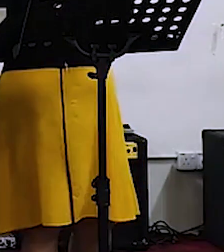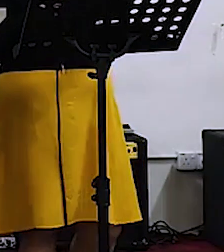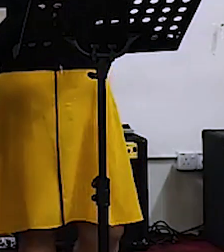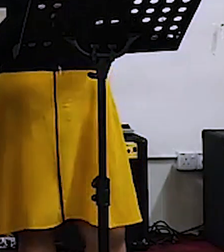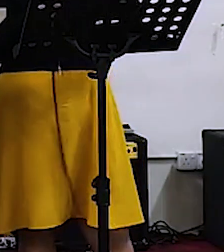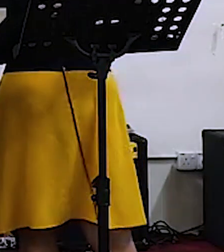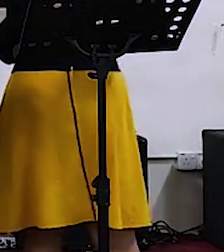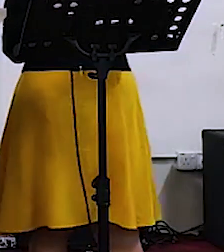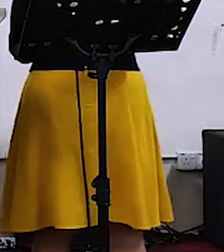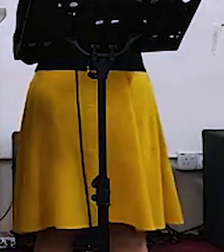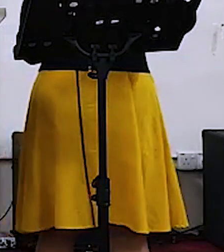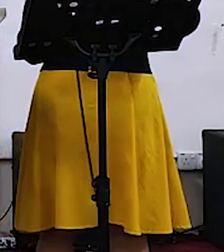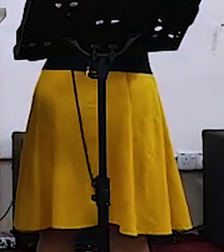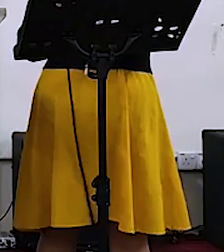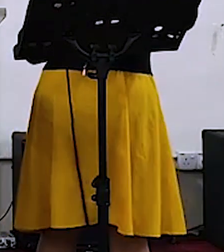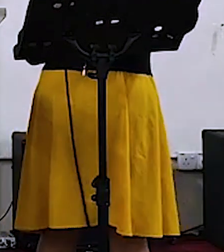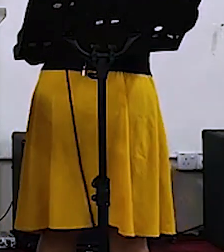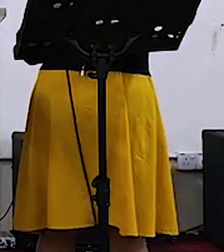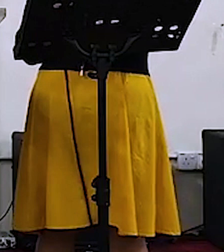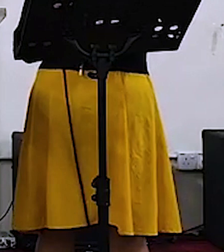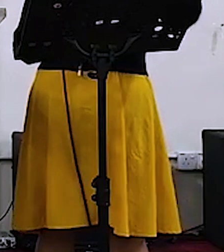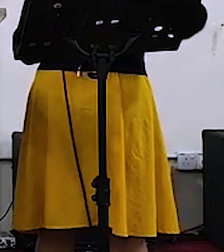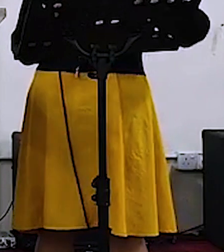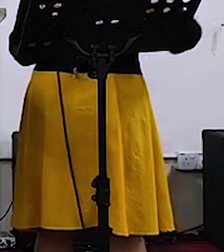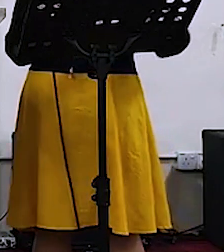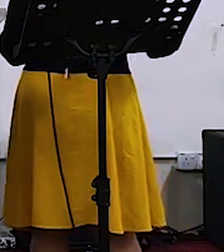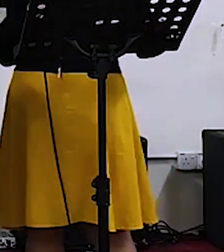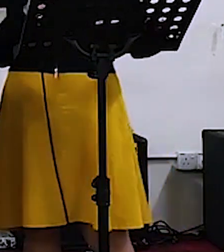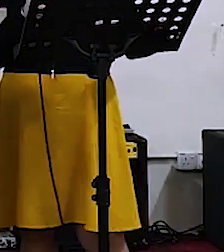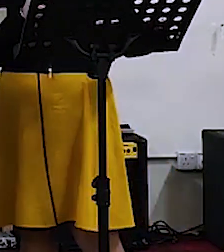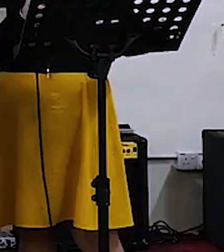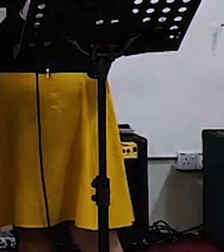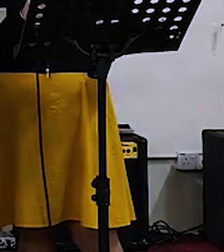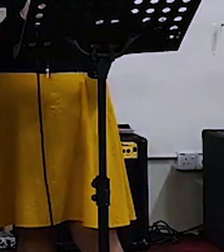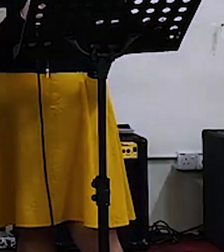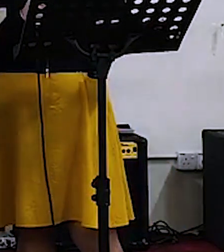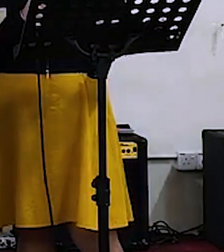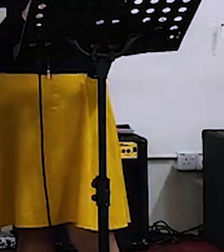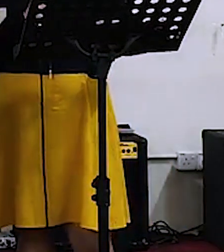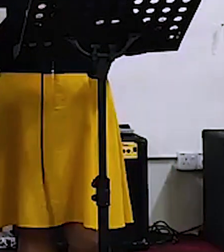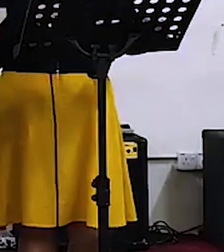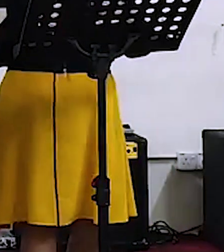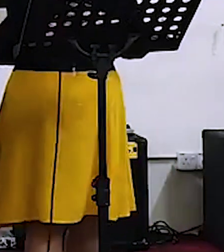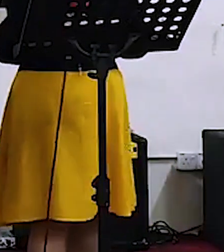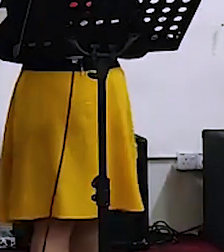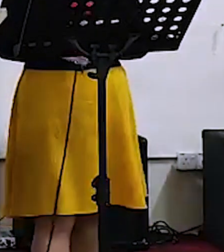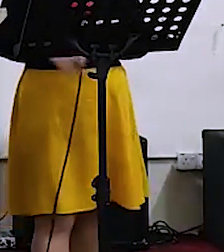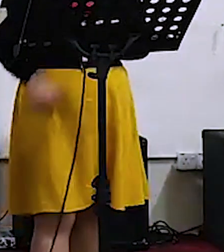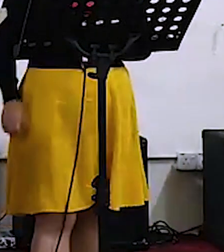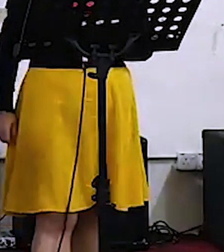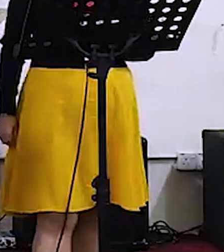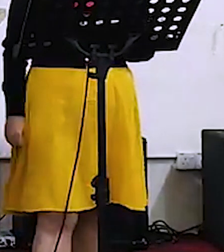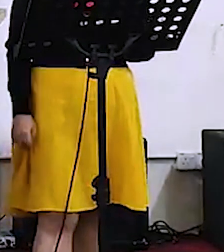到的这个恩典呢是我们不配得的，但是呢是完美的。 So grace, I say this again, both grace and mercy are things